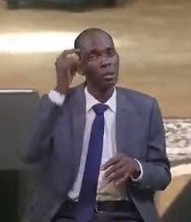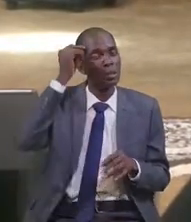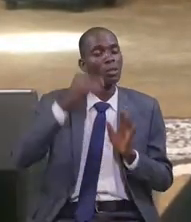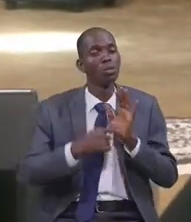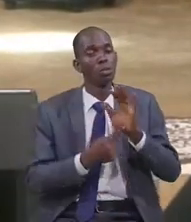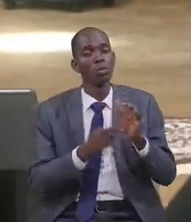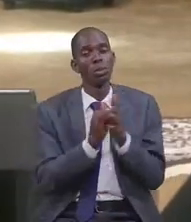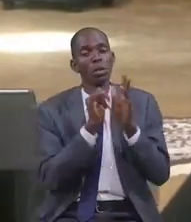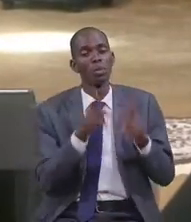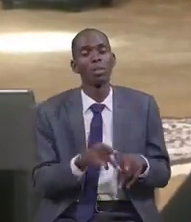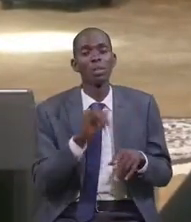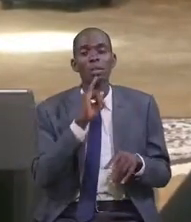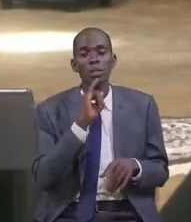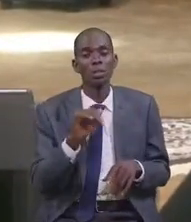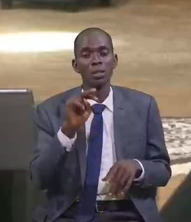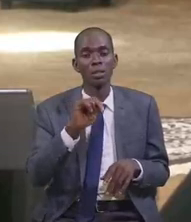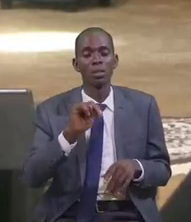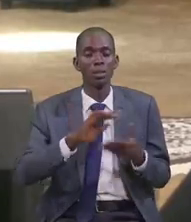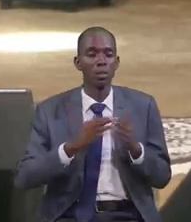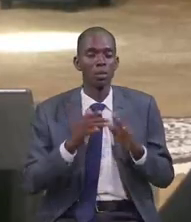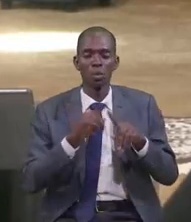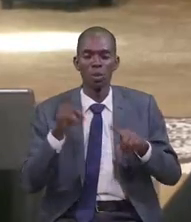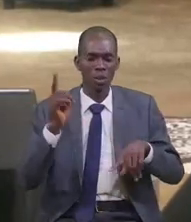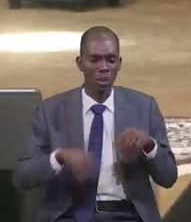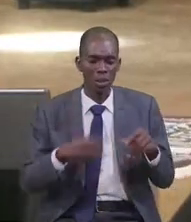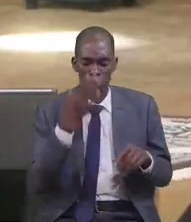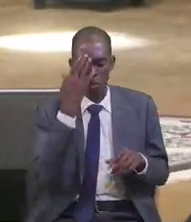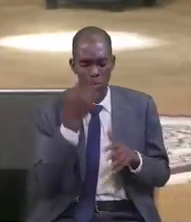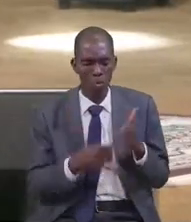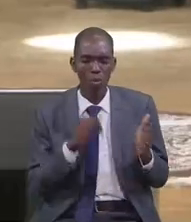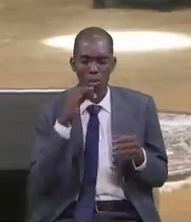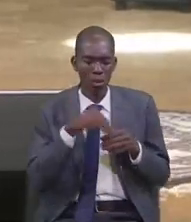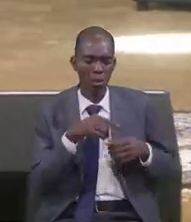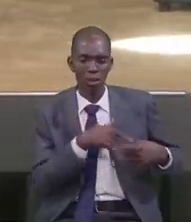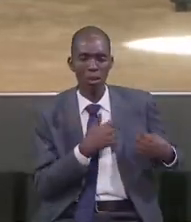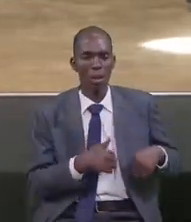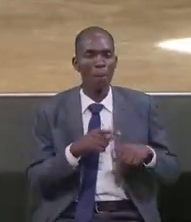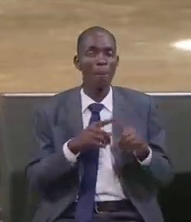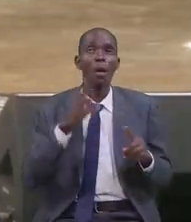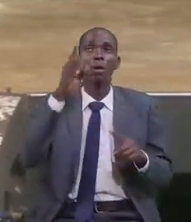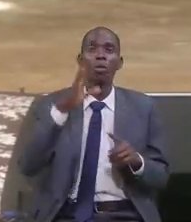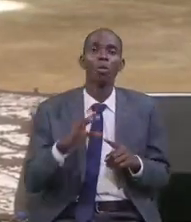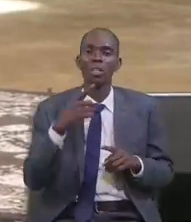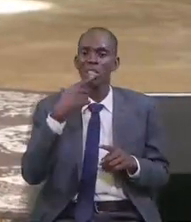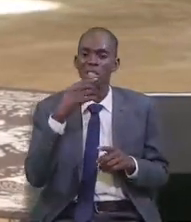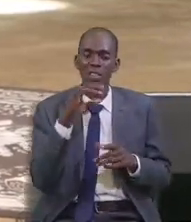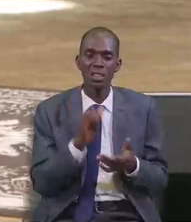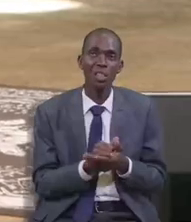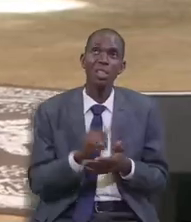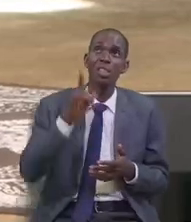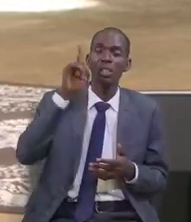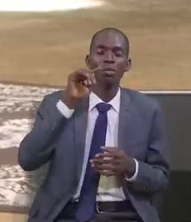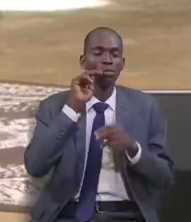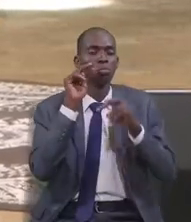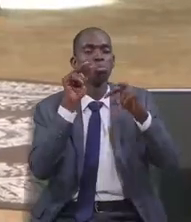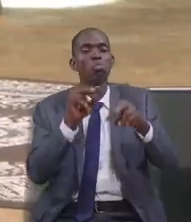c'est un Nazaréen. Il ne peut pas dire ce qui est dans son cœur. Mais Dieu dit que je ne regarde pas seulement